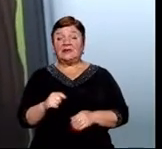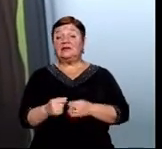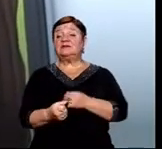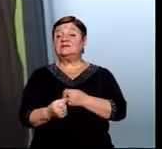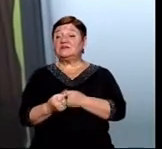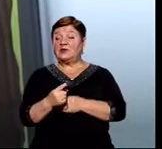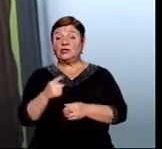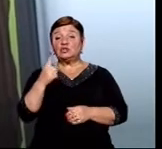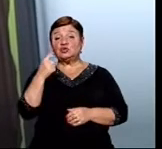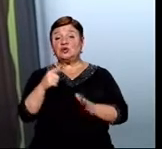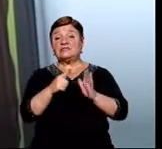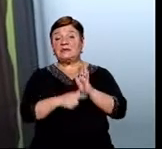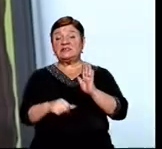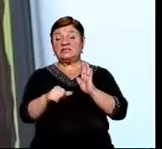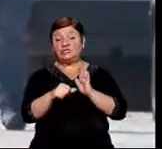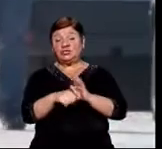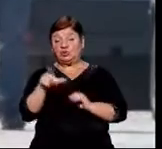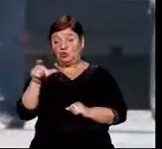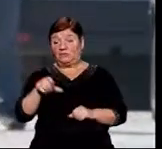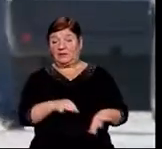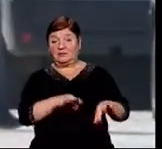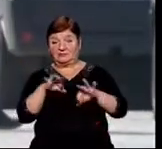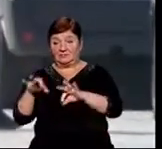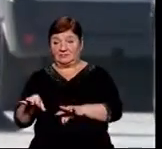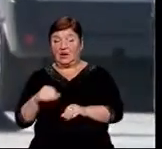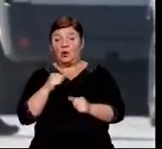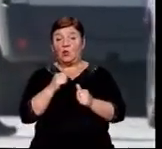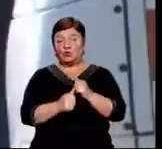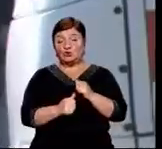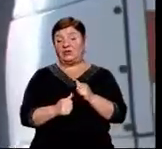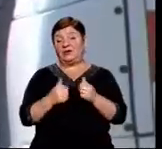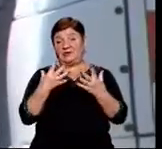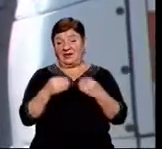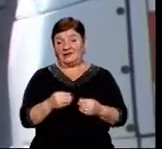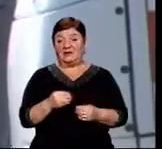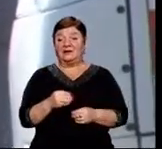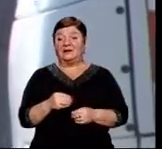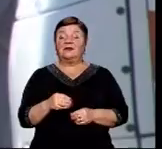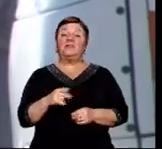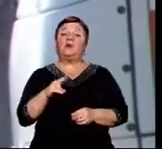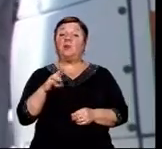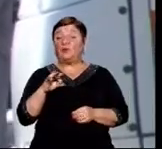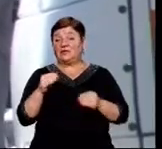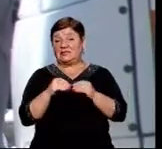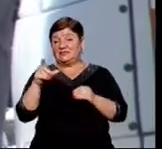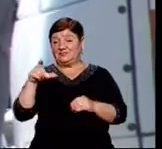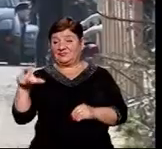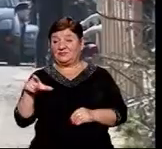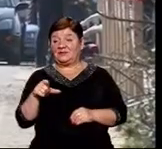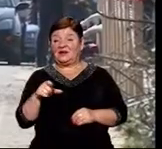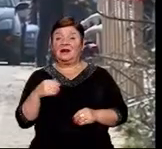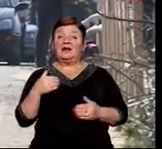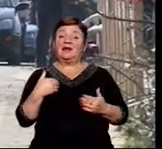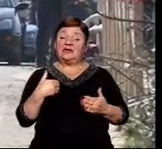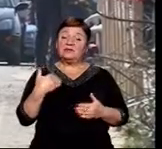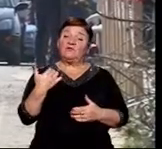вивезли 576 чоловік. Другі сутки ми возимо. От їх висаджуємо тут, а